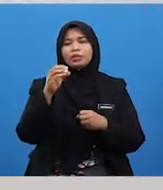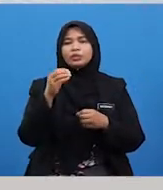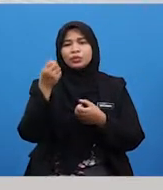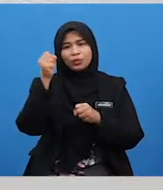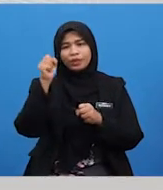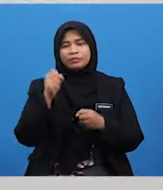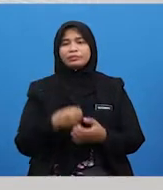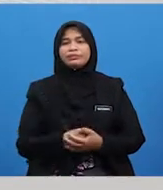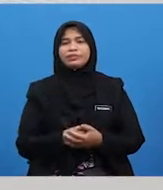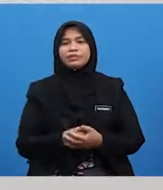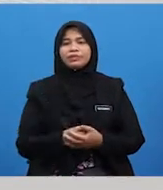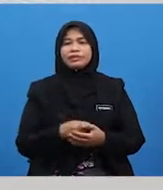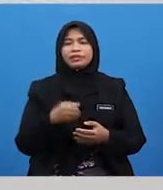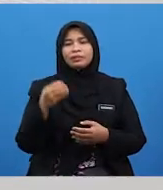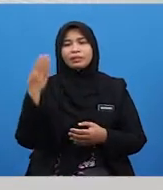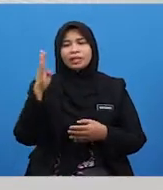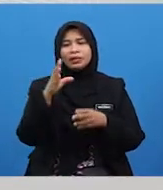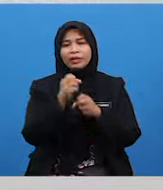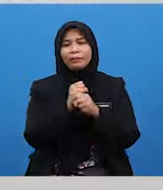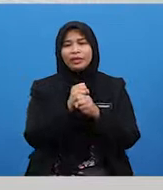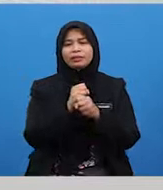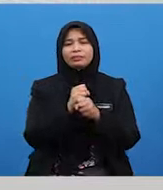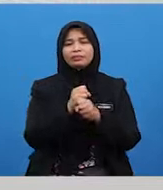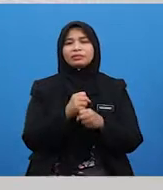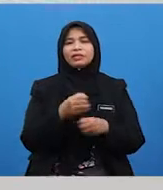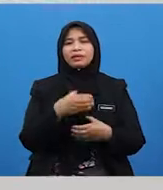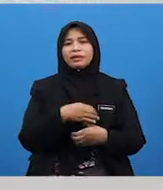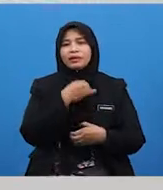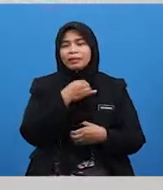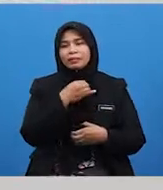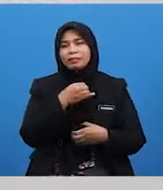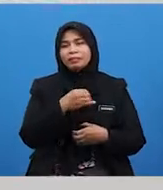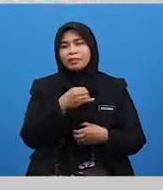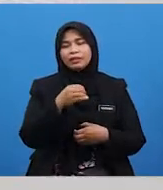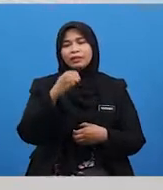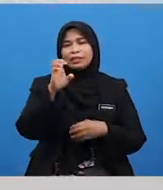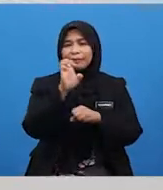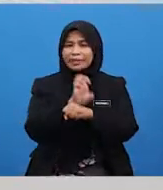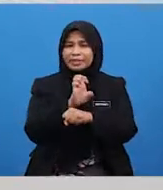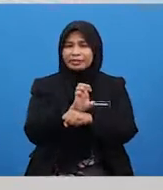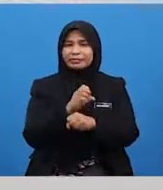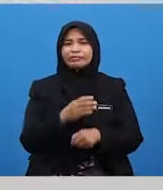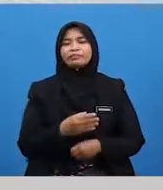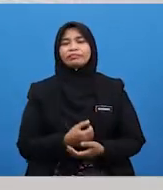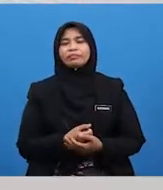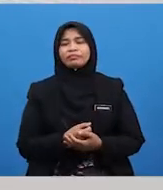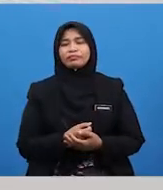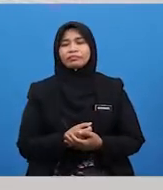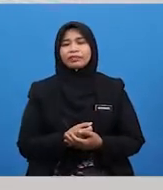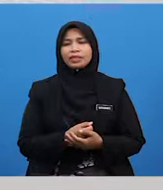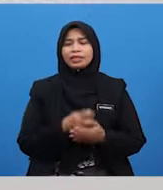Beliau memperoleh pingat emas dalam acara larian 100 meter dan berjaya memecahkan rekod